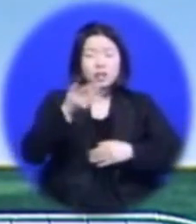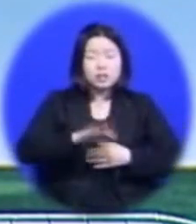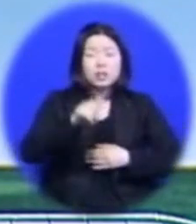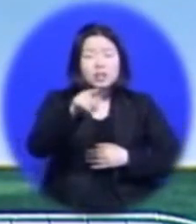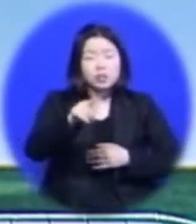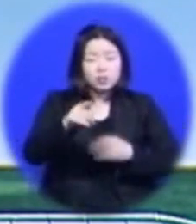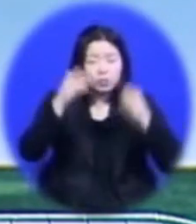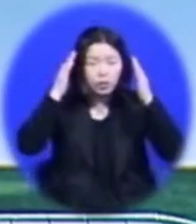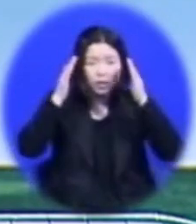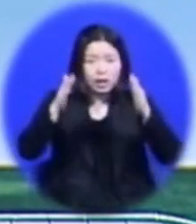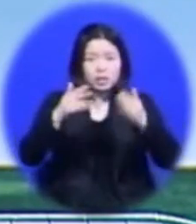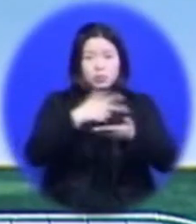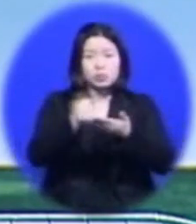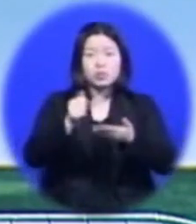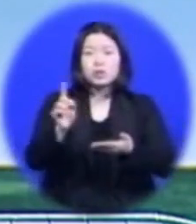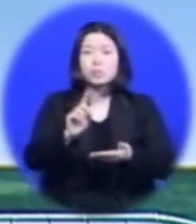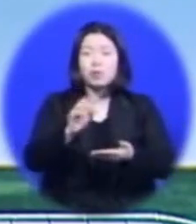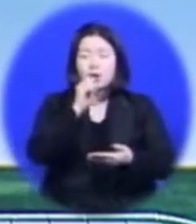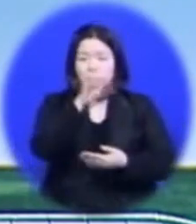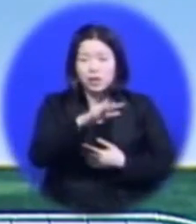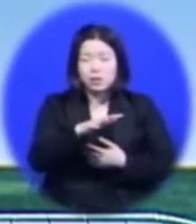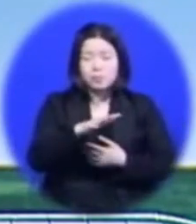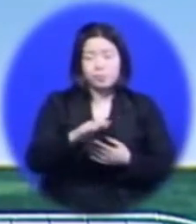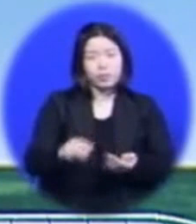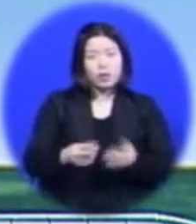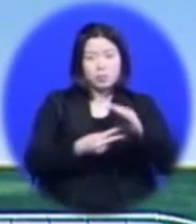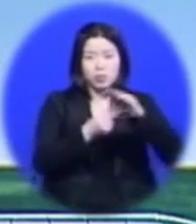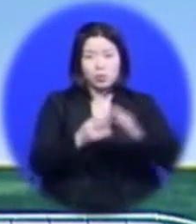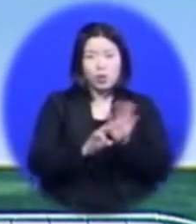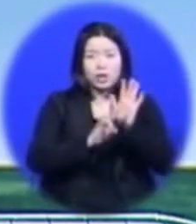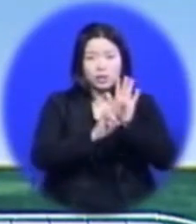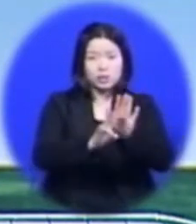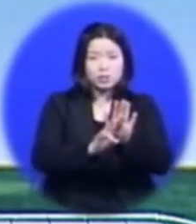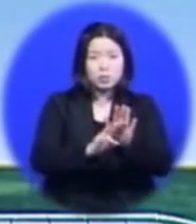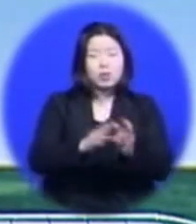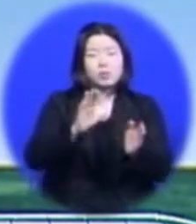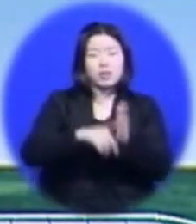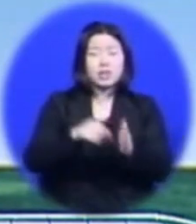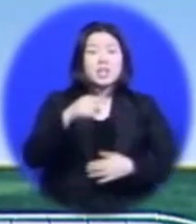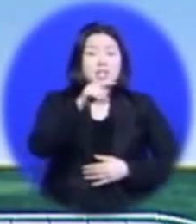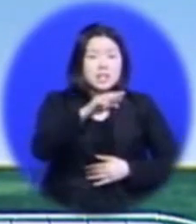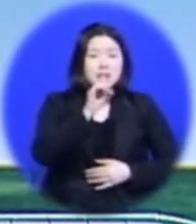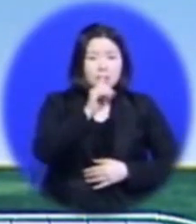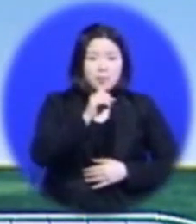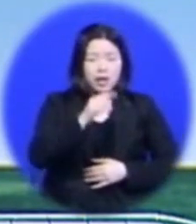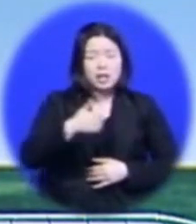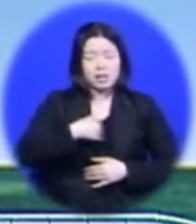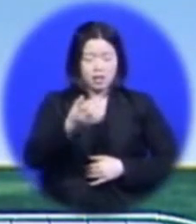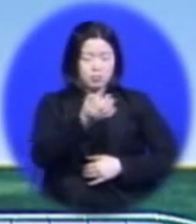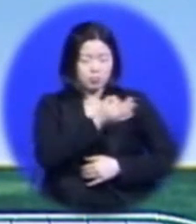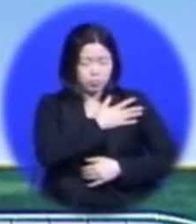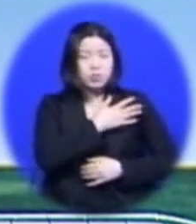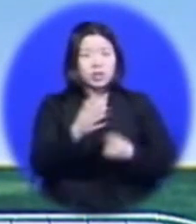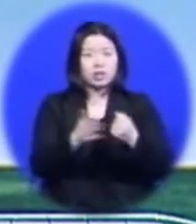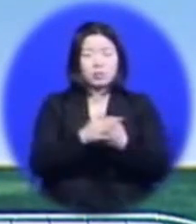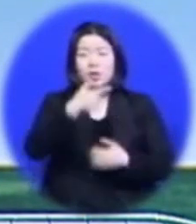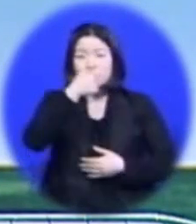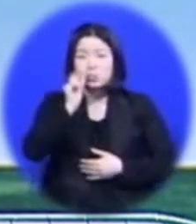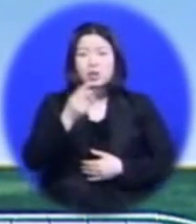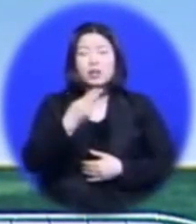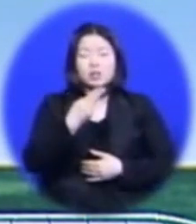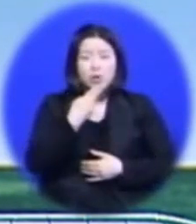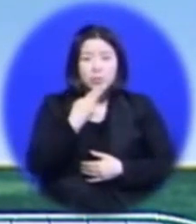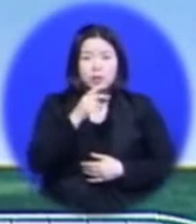뭐라고 말씀하셨는지 아십니까? 요한계시록 3장 17절에 내가 말하기를 나는 부자라 부유하여 부족한 것이 없다